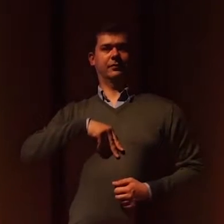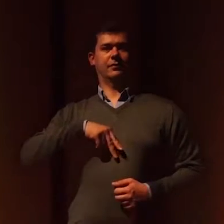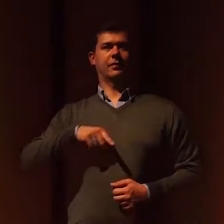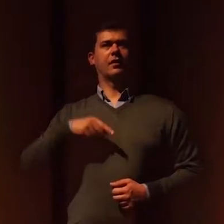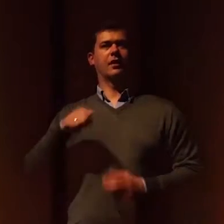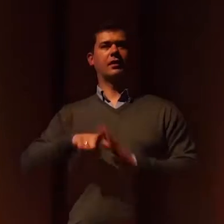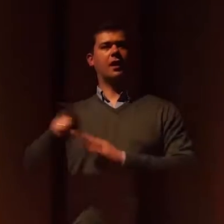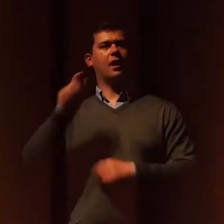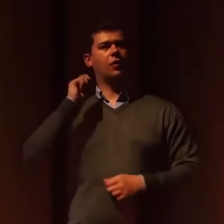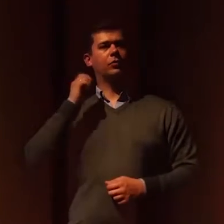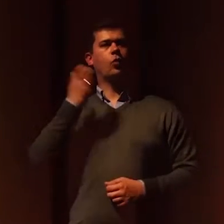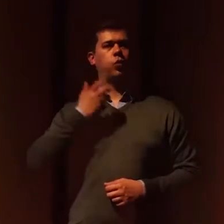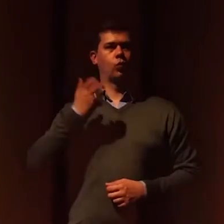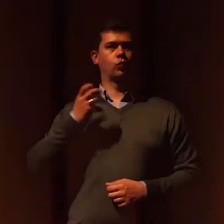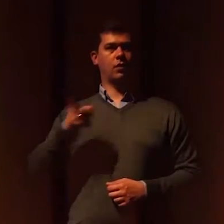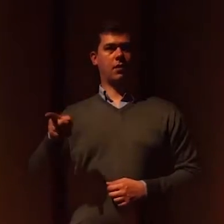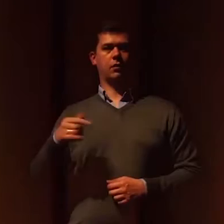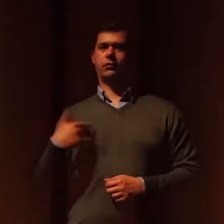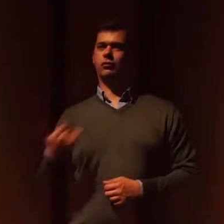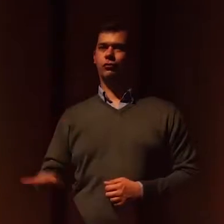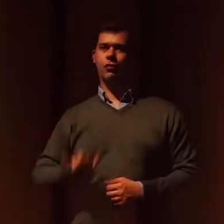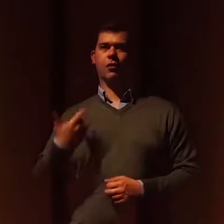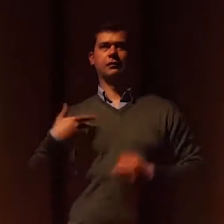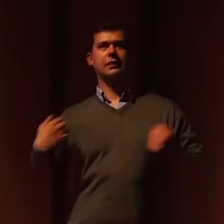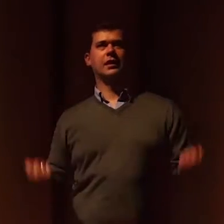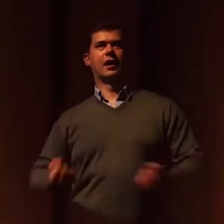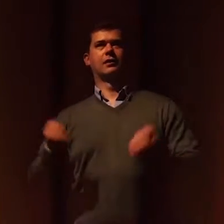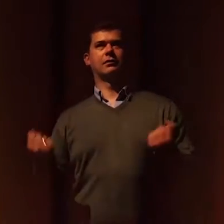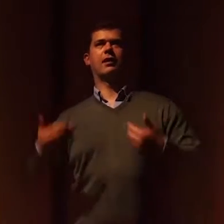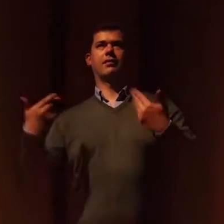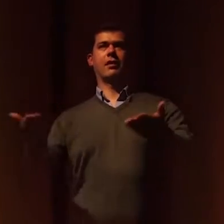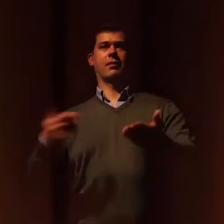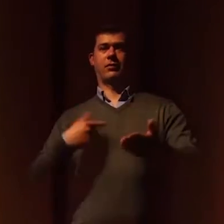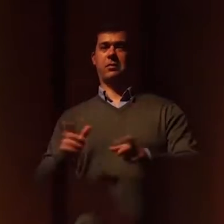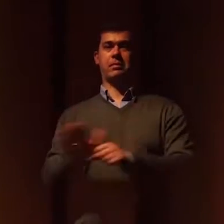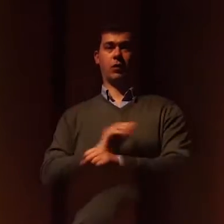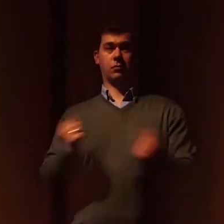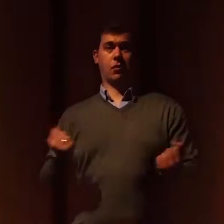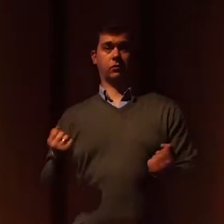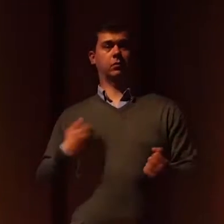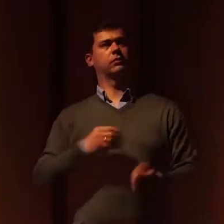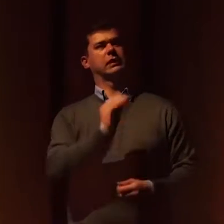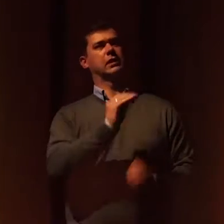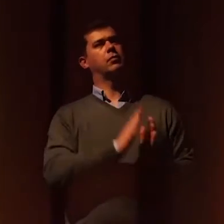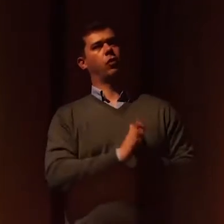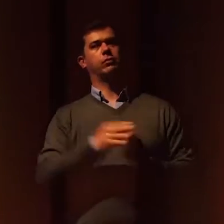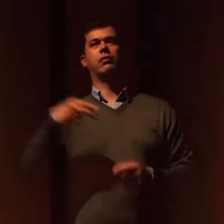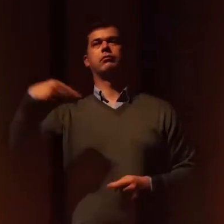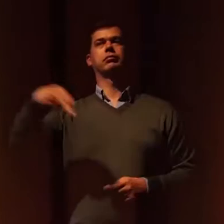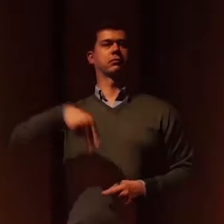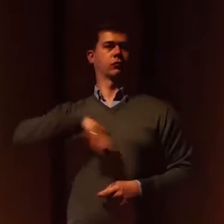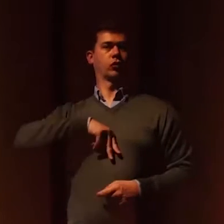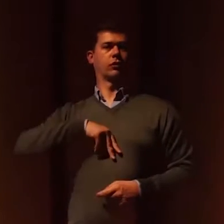czasów ja mówię tak wy starałam się na okrągło dlatego że to nie jest takie proste pełnomocnik sam nie może wystąpić o takie odznaczenie Musi to robić